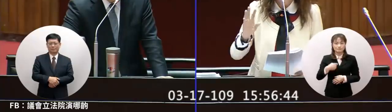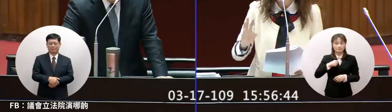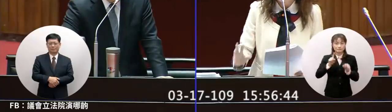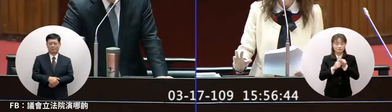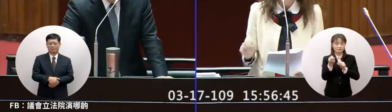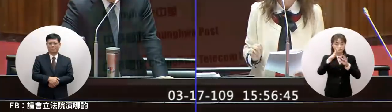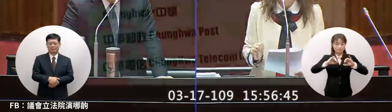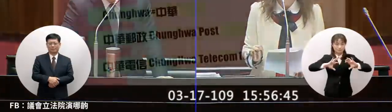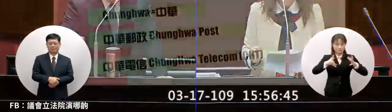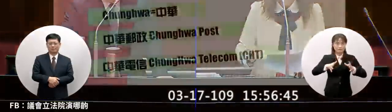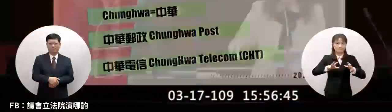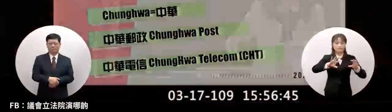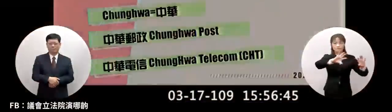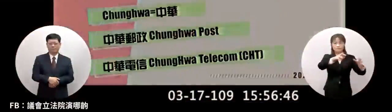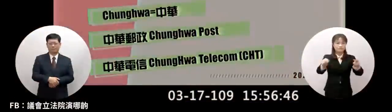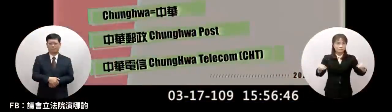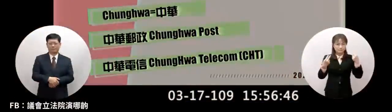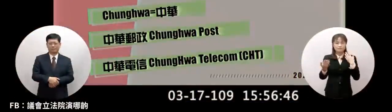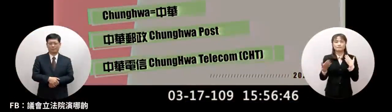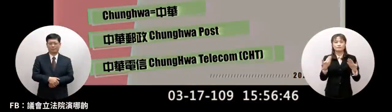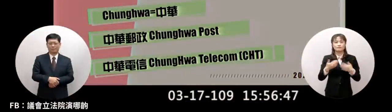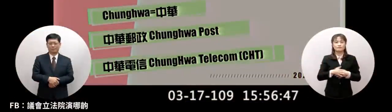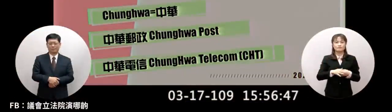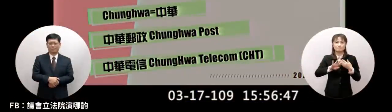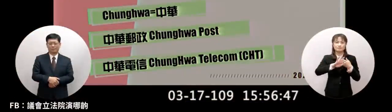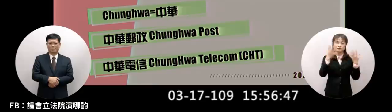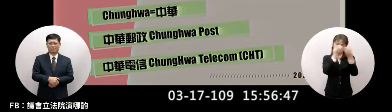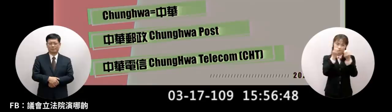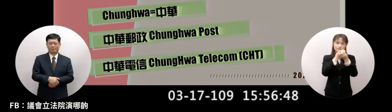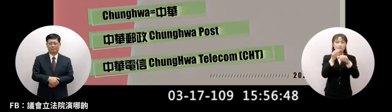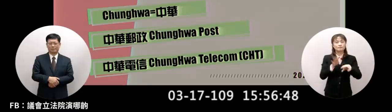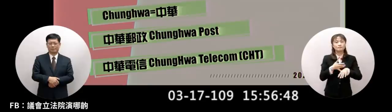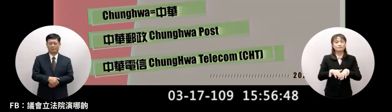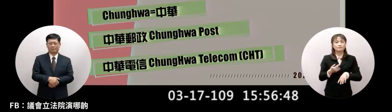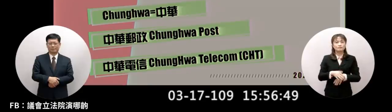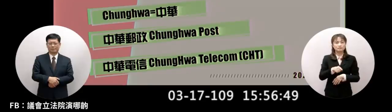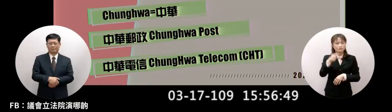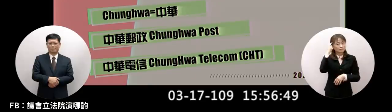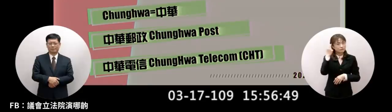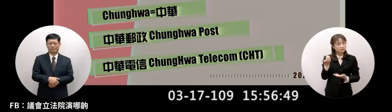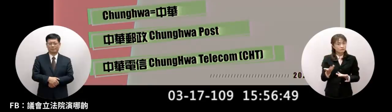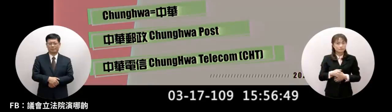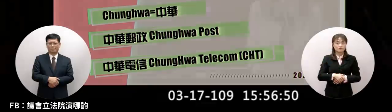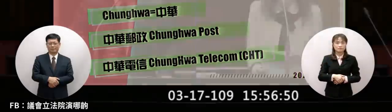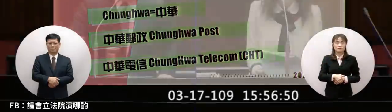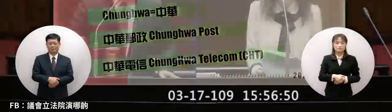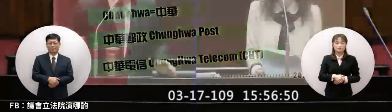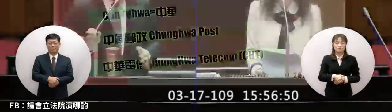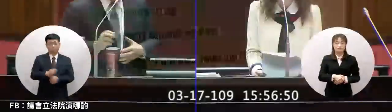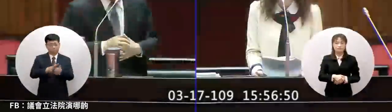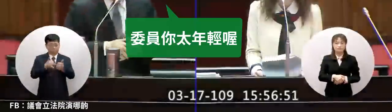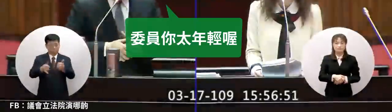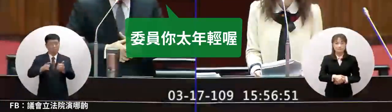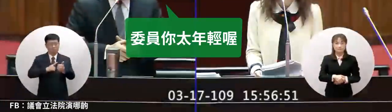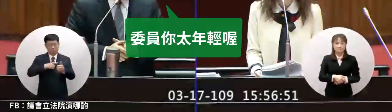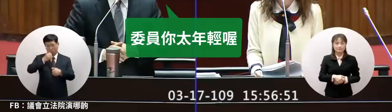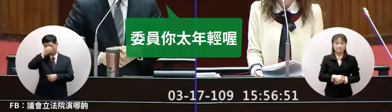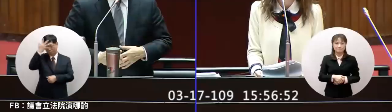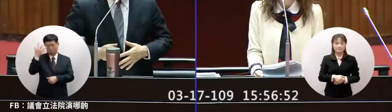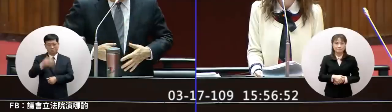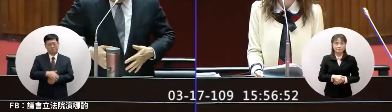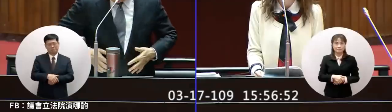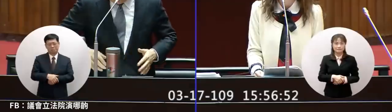上予人较了解，嘛予人袂去做误解？不，迄个变掉你认为咧？ 委员你太少年